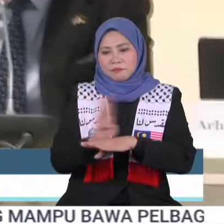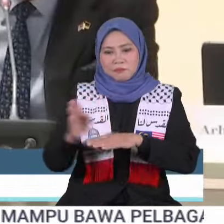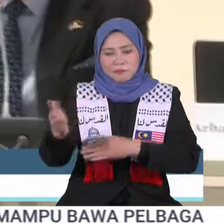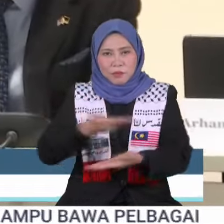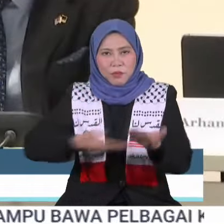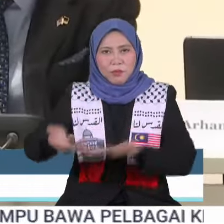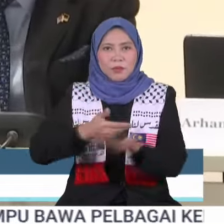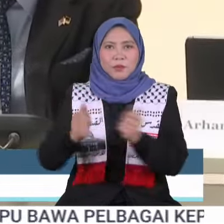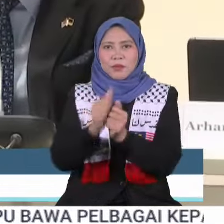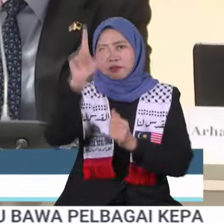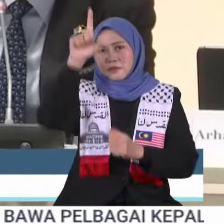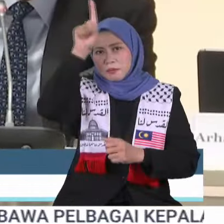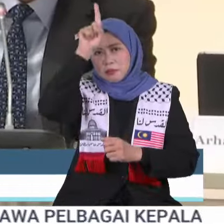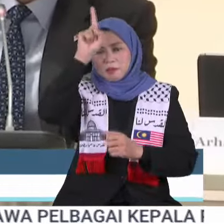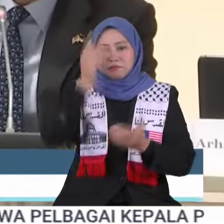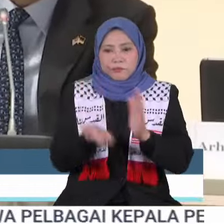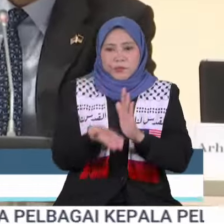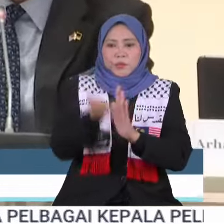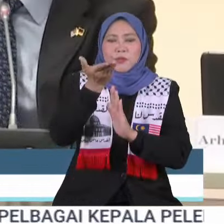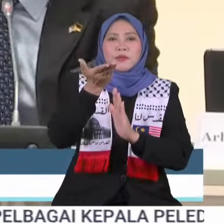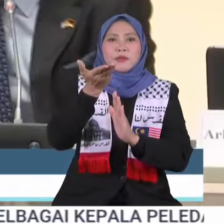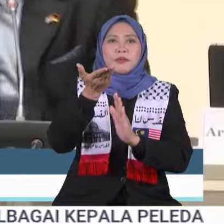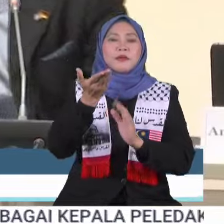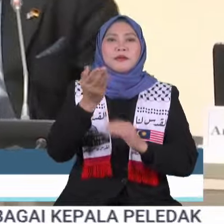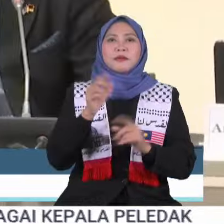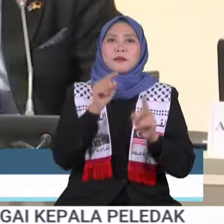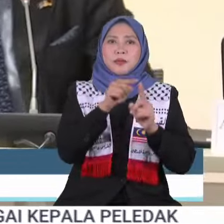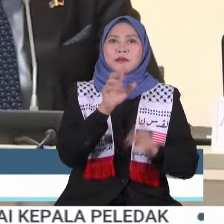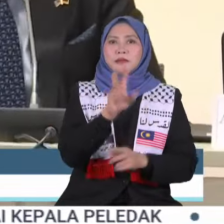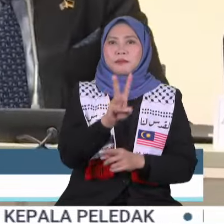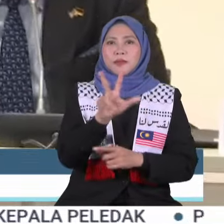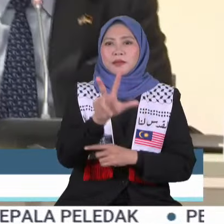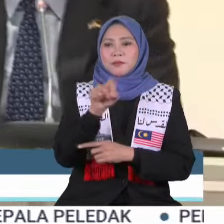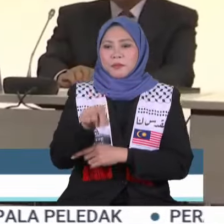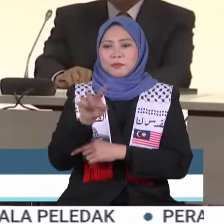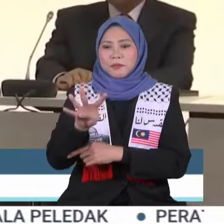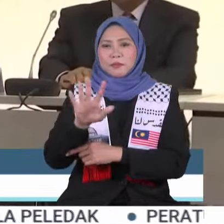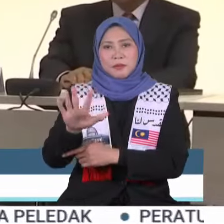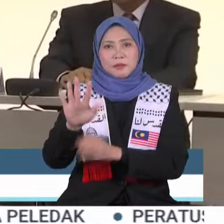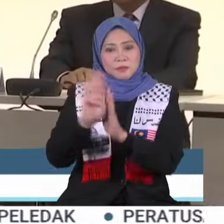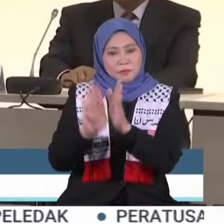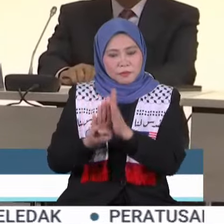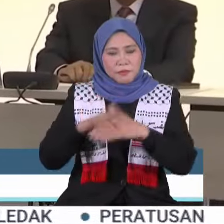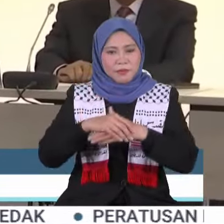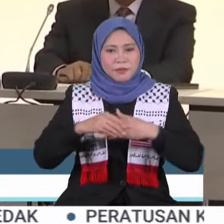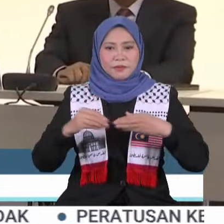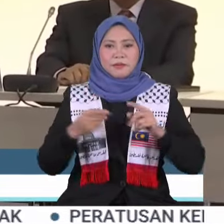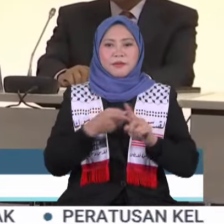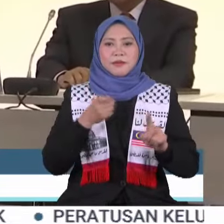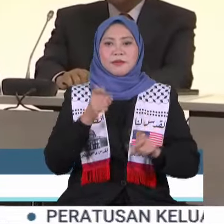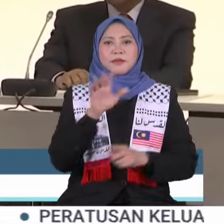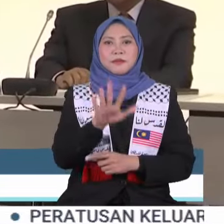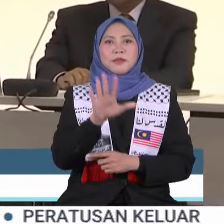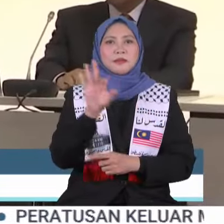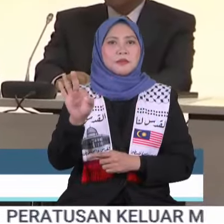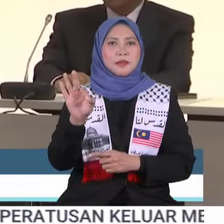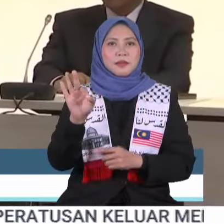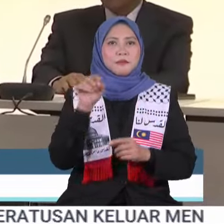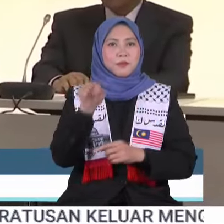naik 5.9% kepada 63.45 bilion daripada